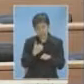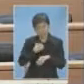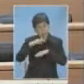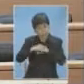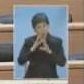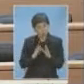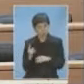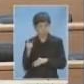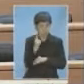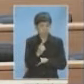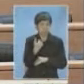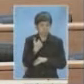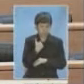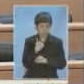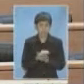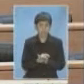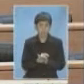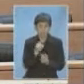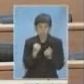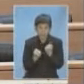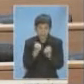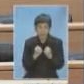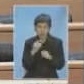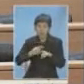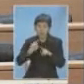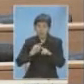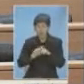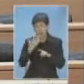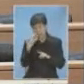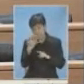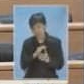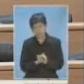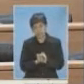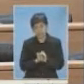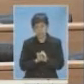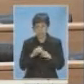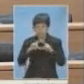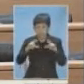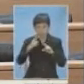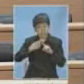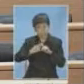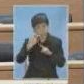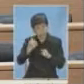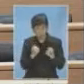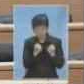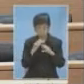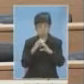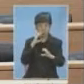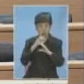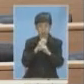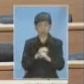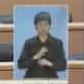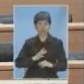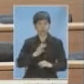แต่งตั้งคนคนหนึ่งเข้ามาเพิ่งหัดขับรถบัสได้5เดือนทำไปกับขี่มา3เดือนขับรถบัสต่อใหม่